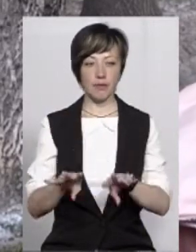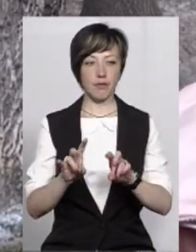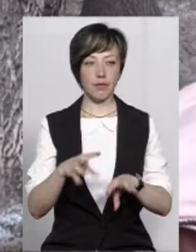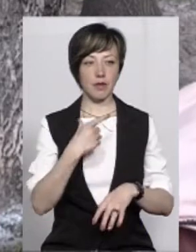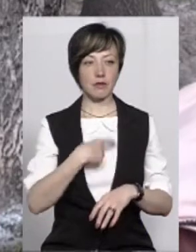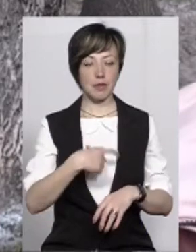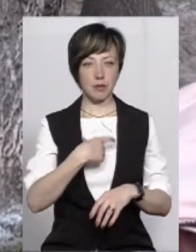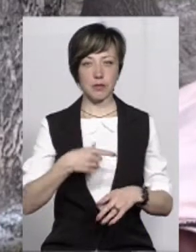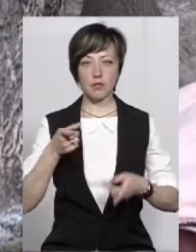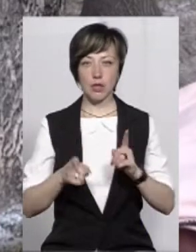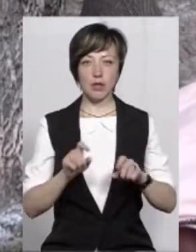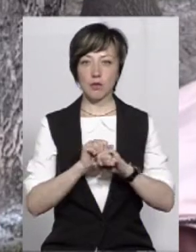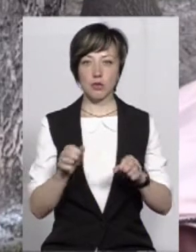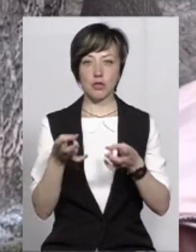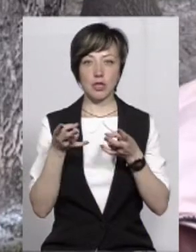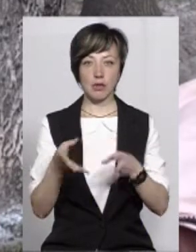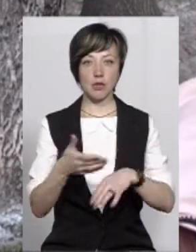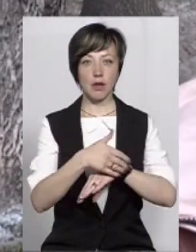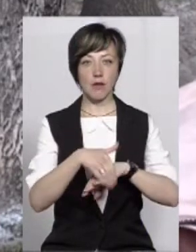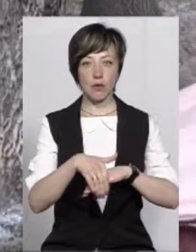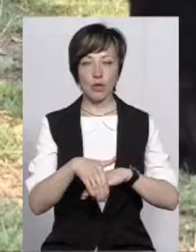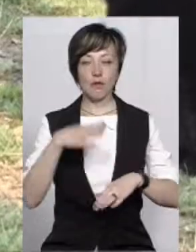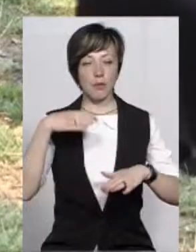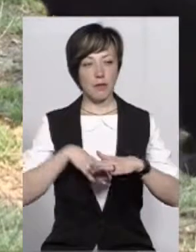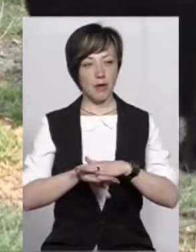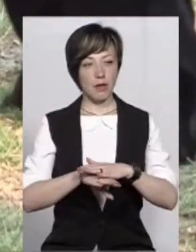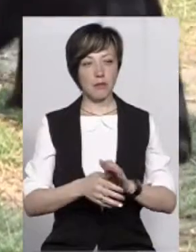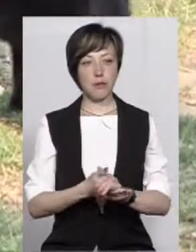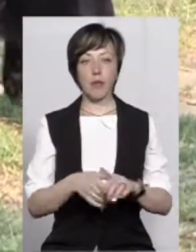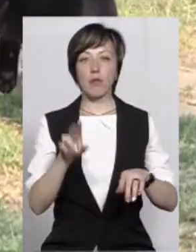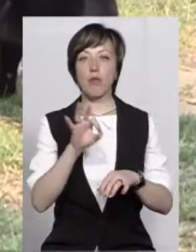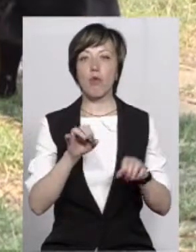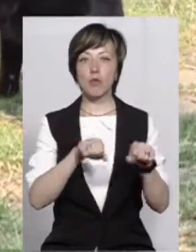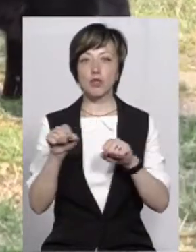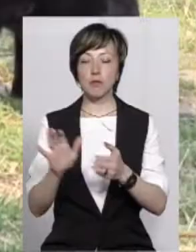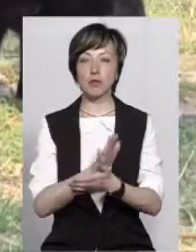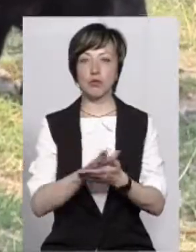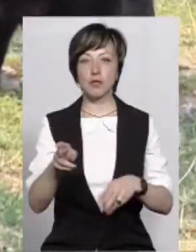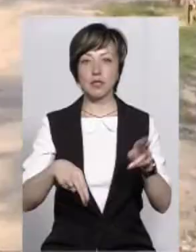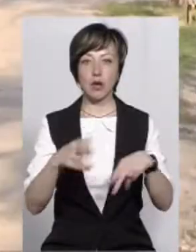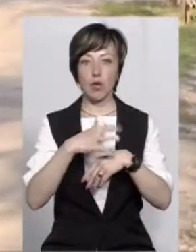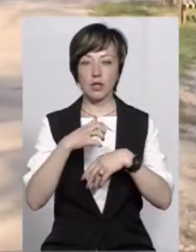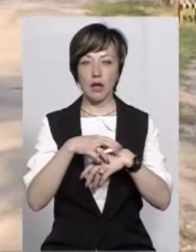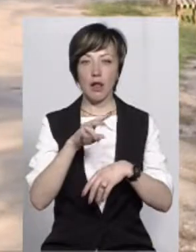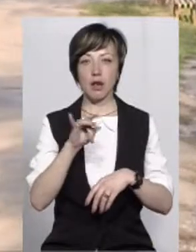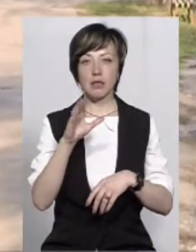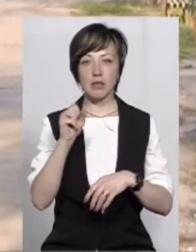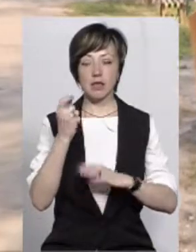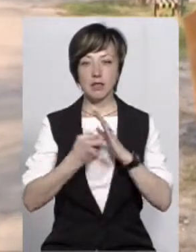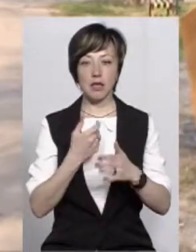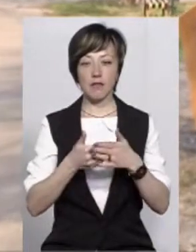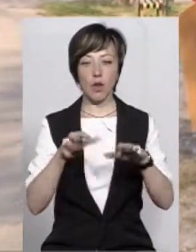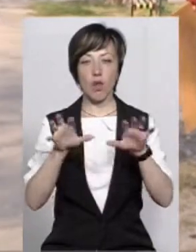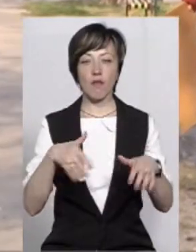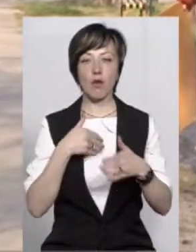себе. Звичайно, її не можна кинути на вулиці, дещо в підвалі. Про можливість безкоштовної стерилізації котів Лариса дізналась від голови